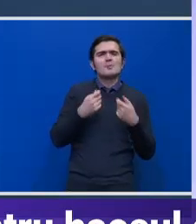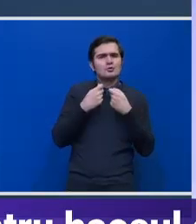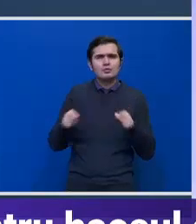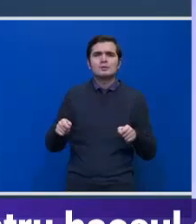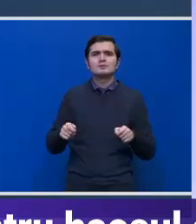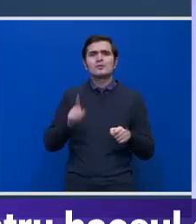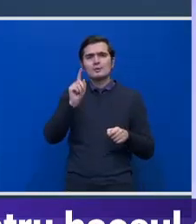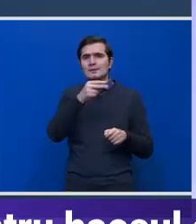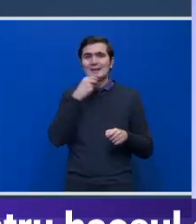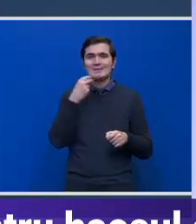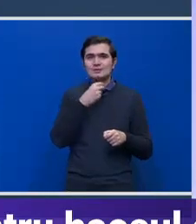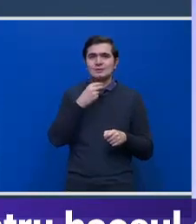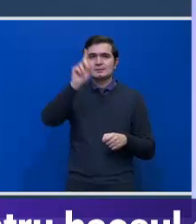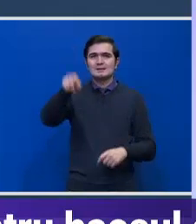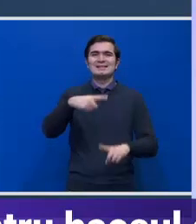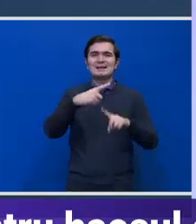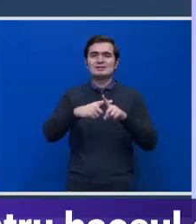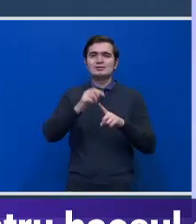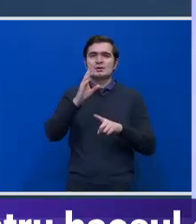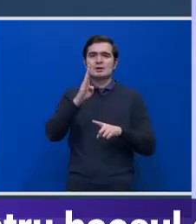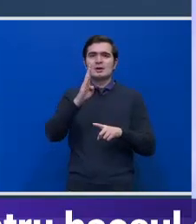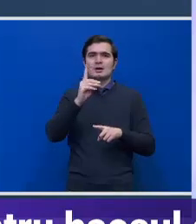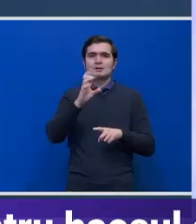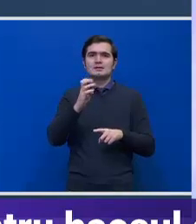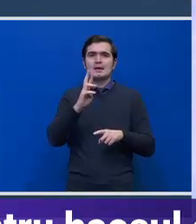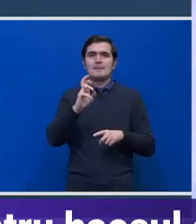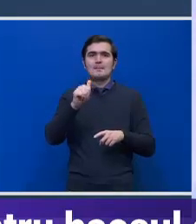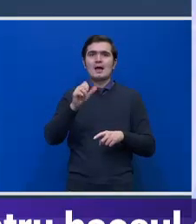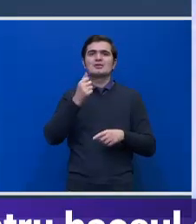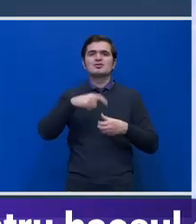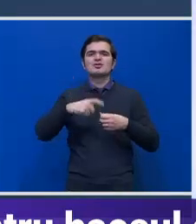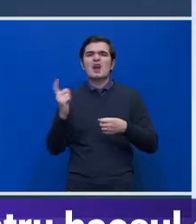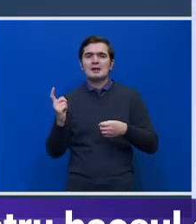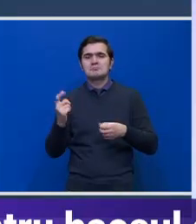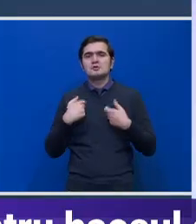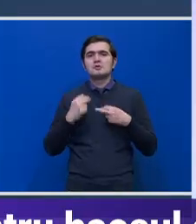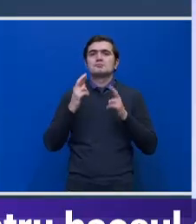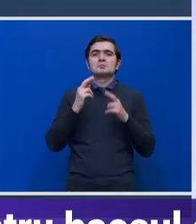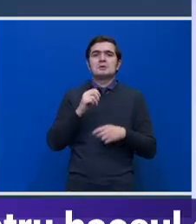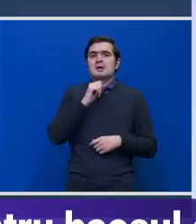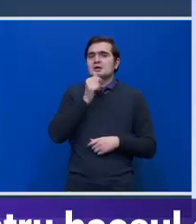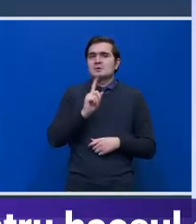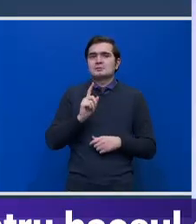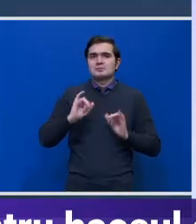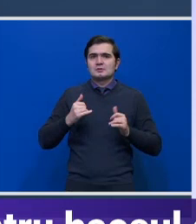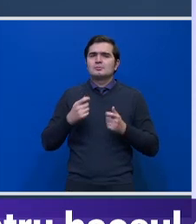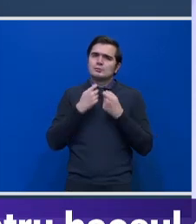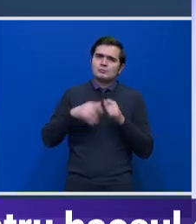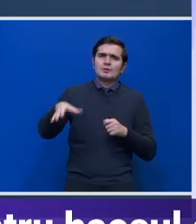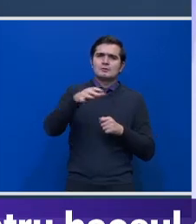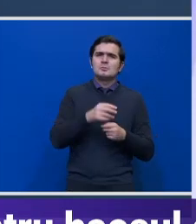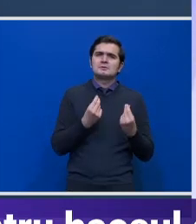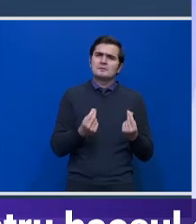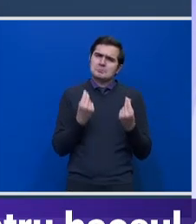beneficia de interzicerea debranșării. Eu sper ca nimeni să nu, să fie, toată lumea să fie de bună credință